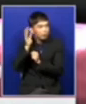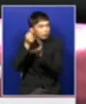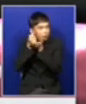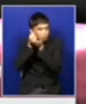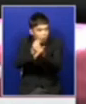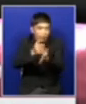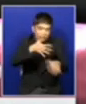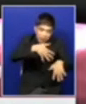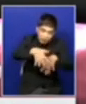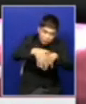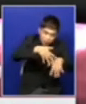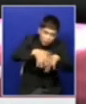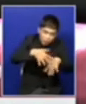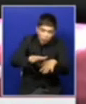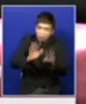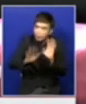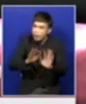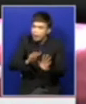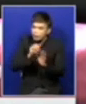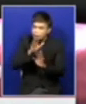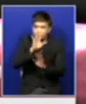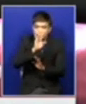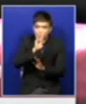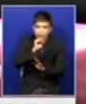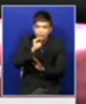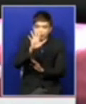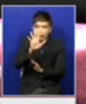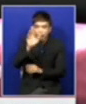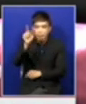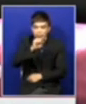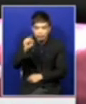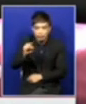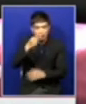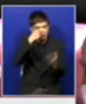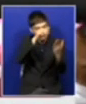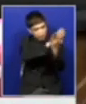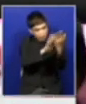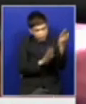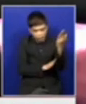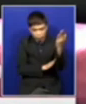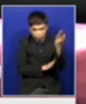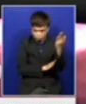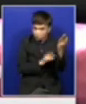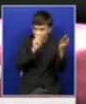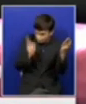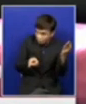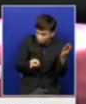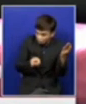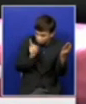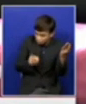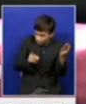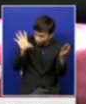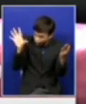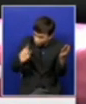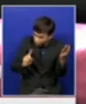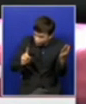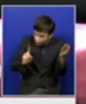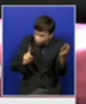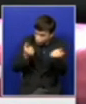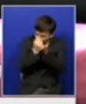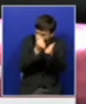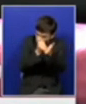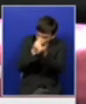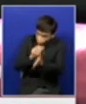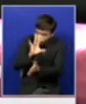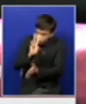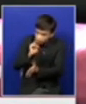ประชาชนไปแล้วกว่า 75% จากทั่วประเทศดิฉันก็ไม่แน่ใจว่าข้อมูลนี้มาจากไหนนะคะไม่รู้ว่าเป็นการ